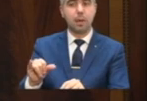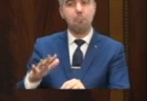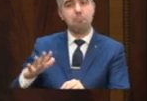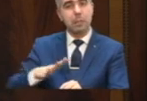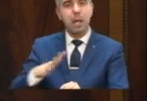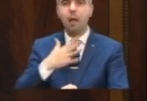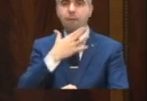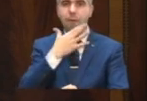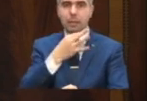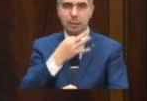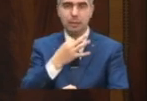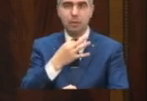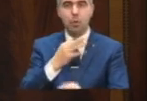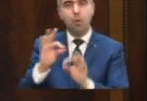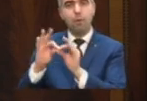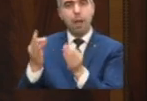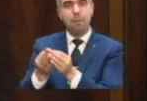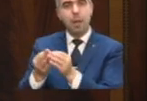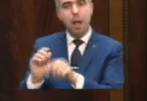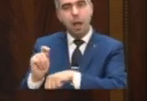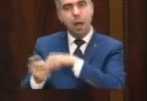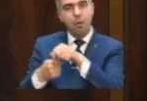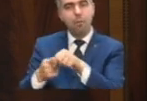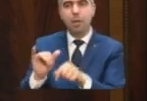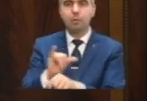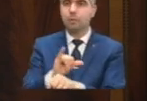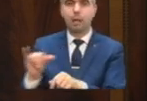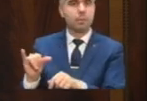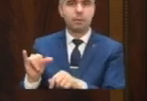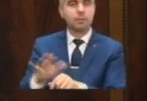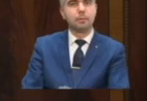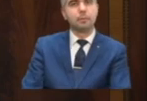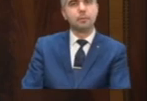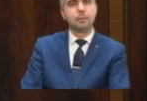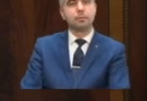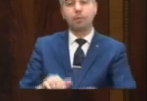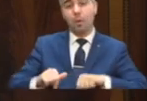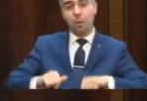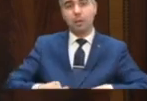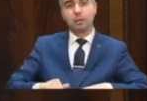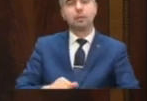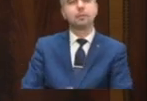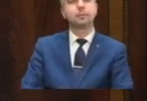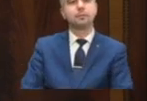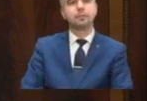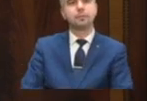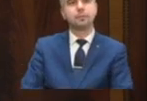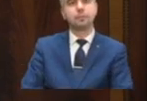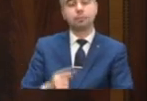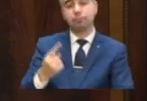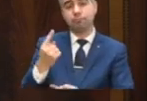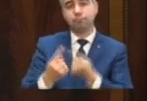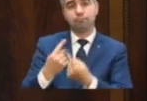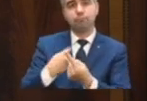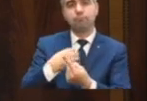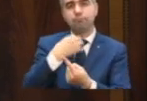خاصة في حق الأسر الناشئة التي اختارت الاستقرار بالعالم القروي. السيدة الوزيرة، في خلال الكلام ديالك شي حاجة ما أنا